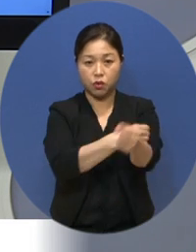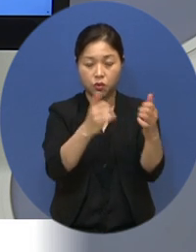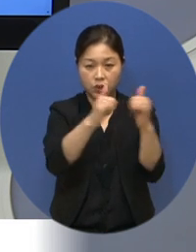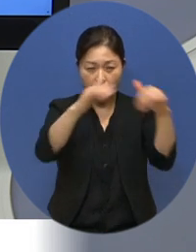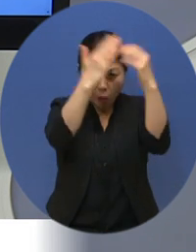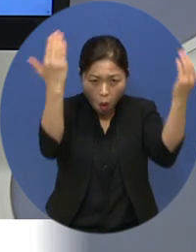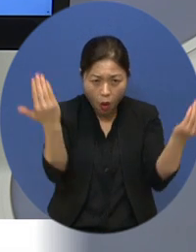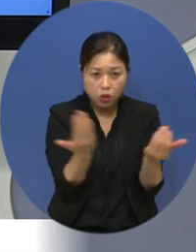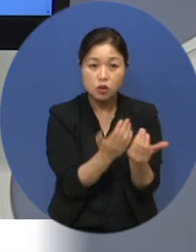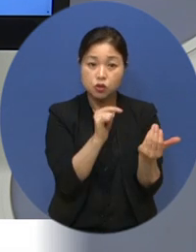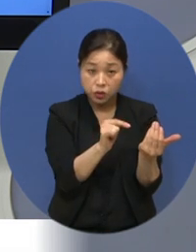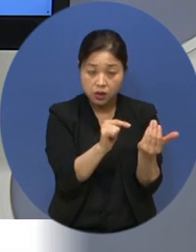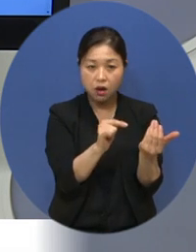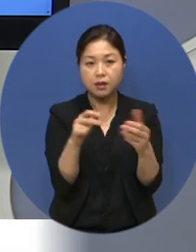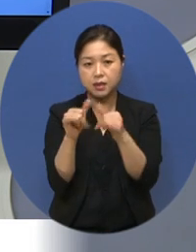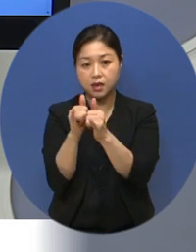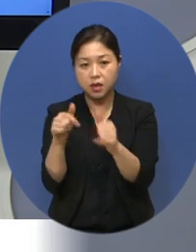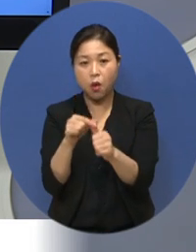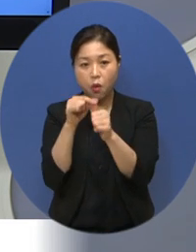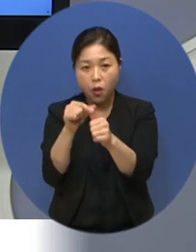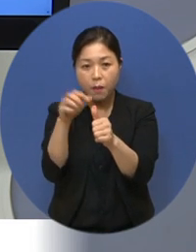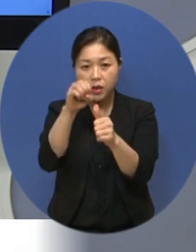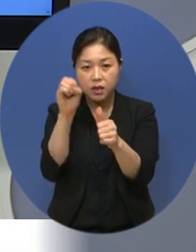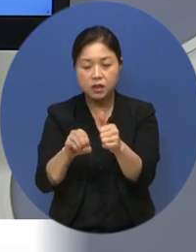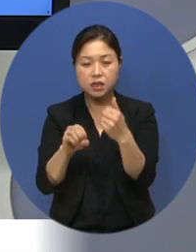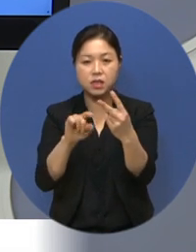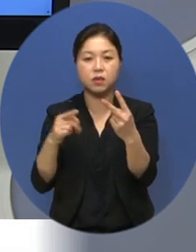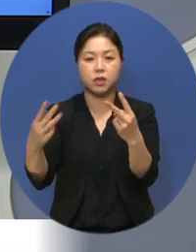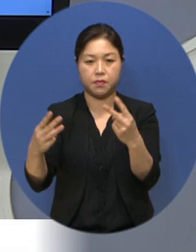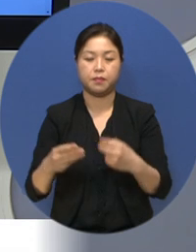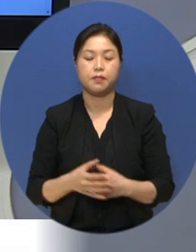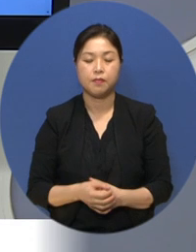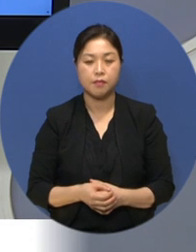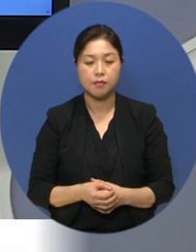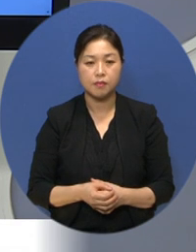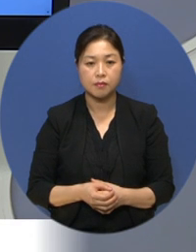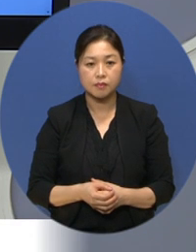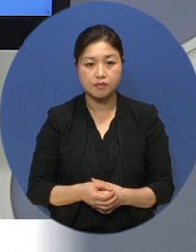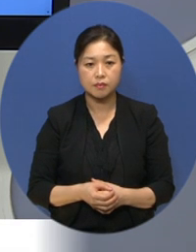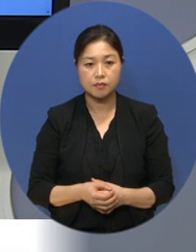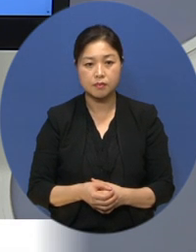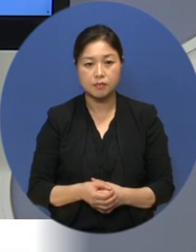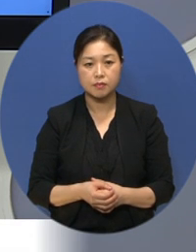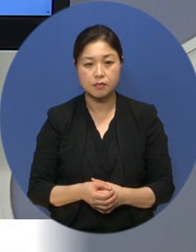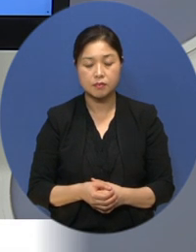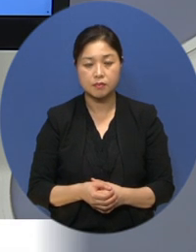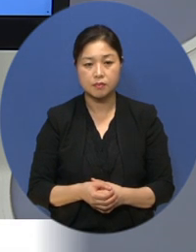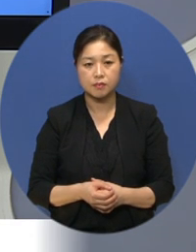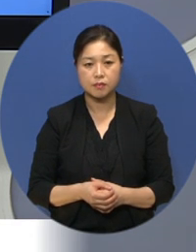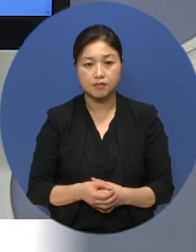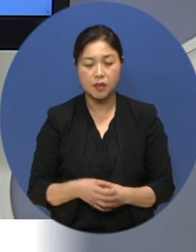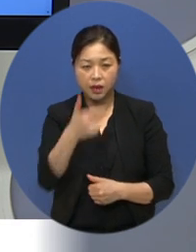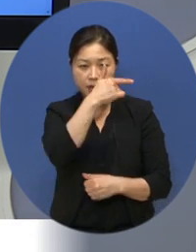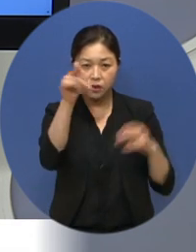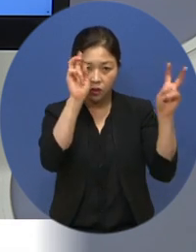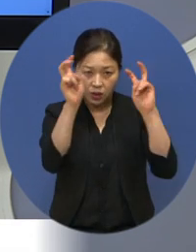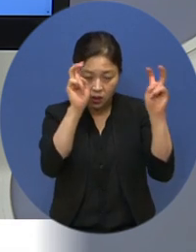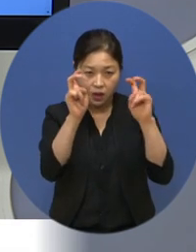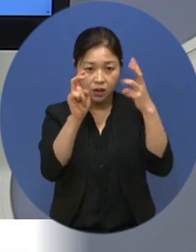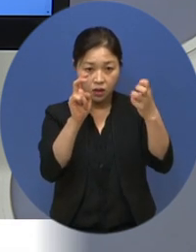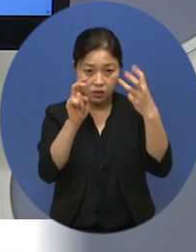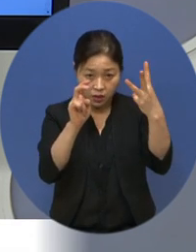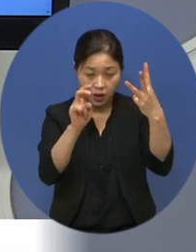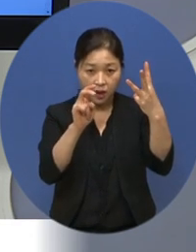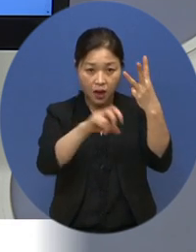수 대비 장애인 고용률은 2.3% 로 나타났습니다 또한 30 세계 대기업 집단의